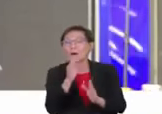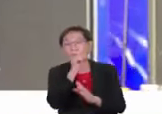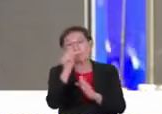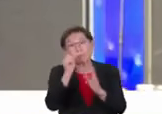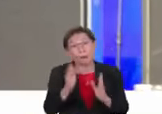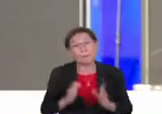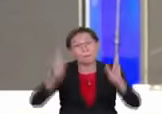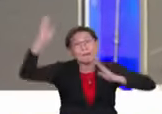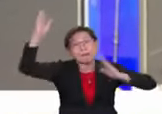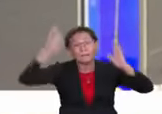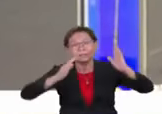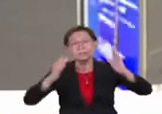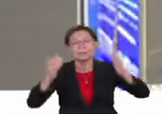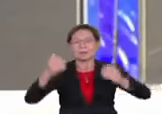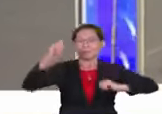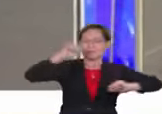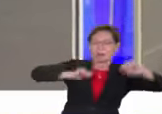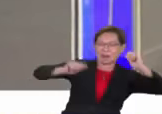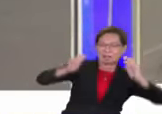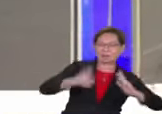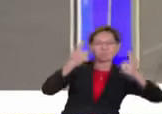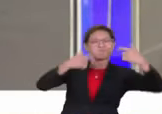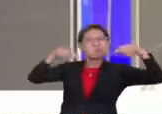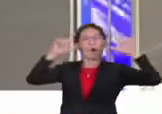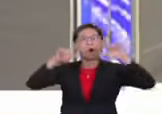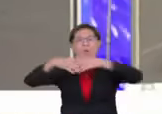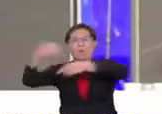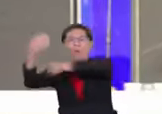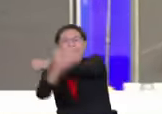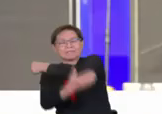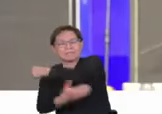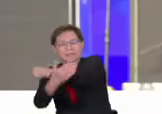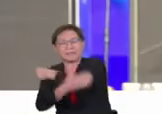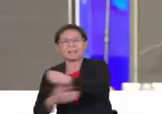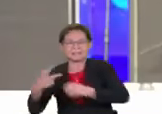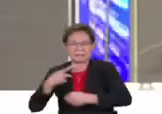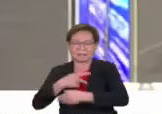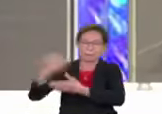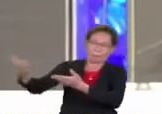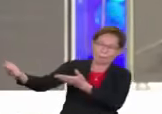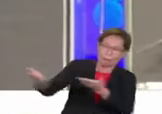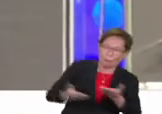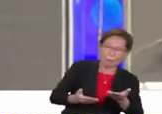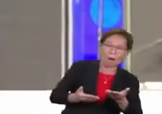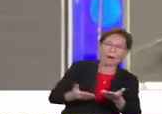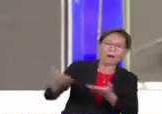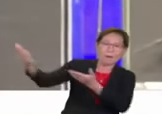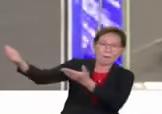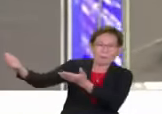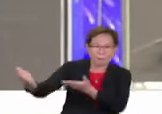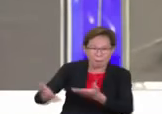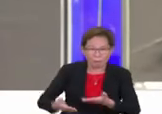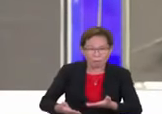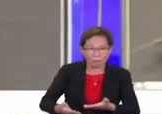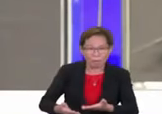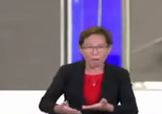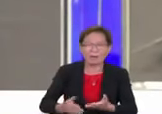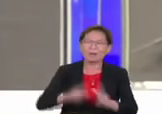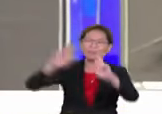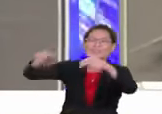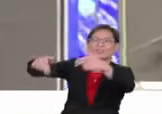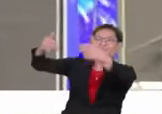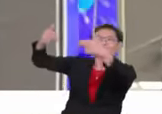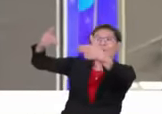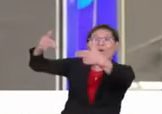berada di popular, pelakon popular lah yang berada di luar negara. Dan kita akan bawakan dia secara video call